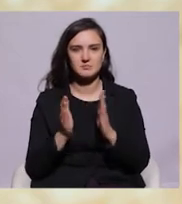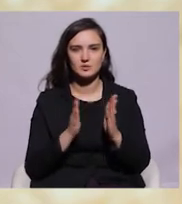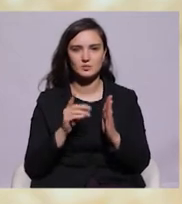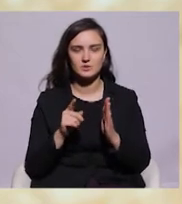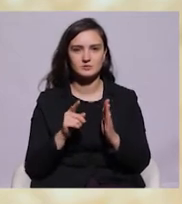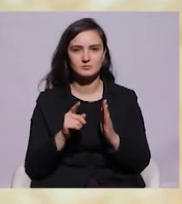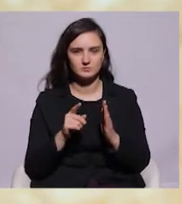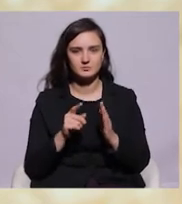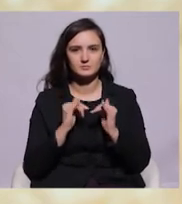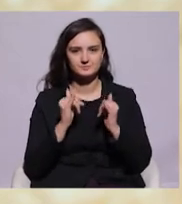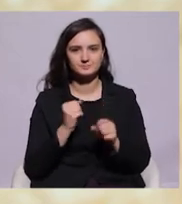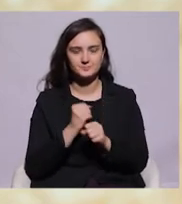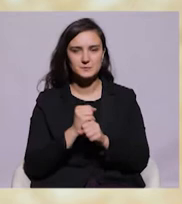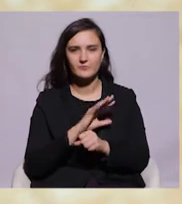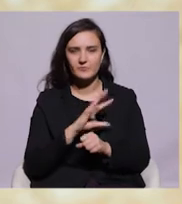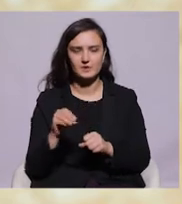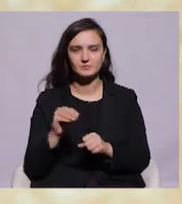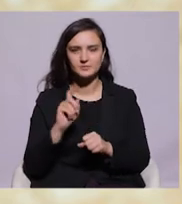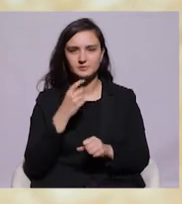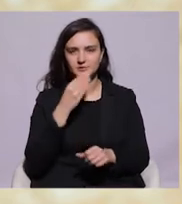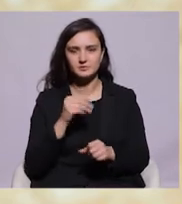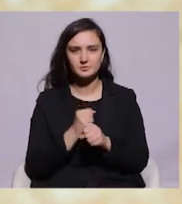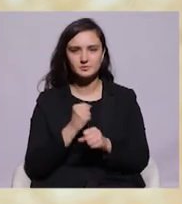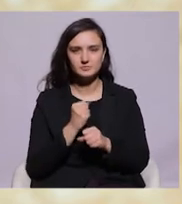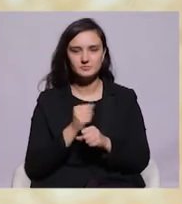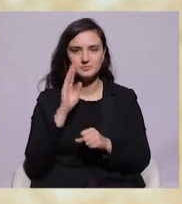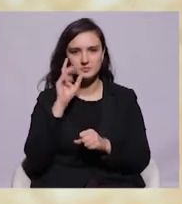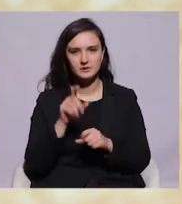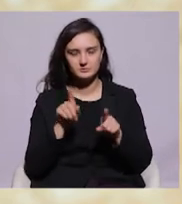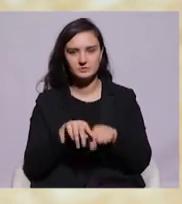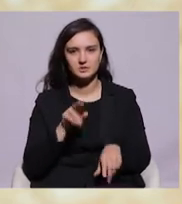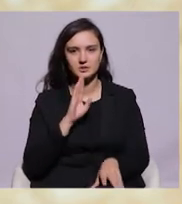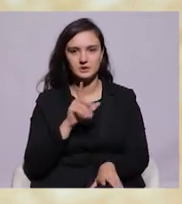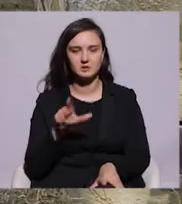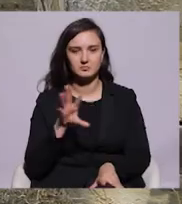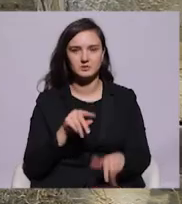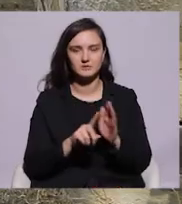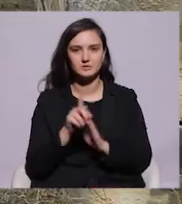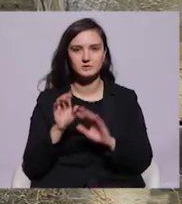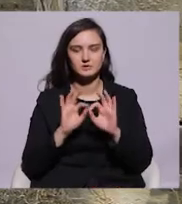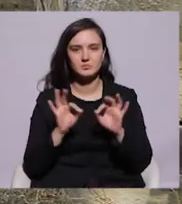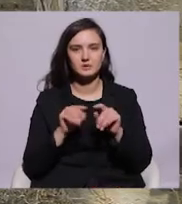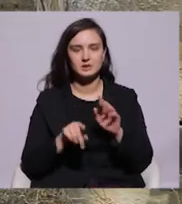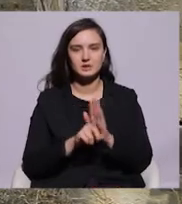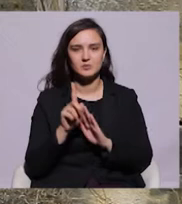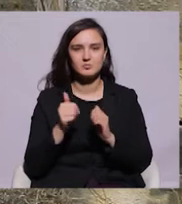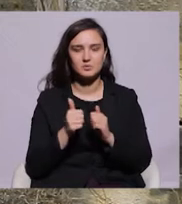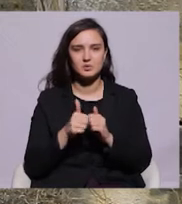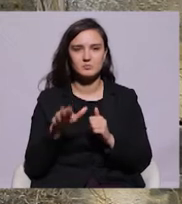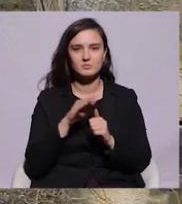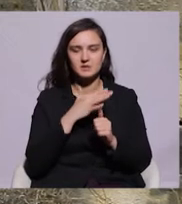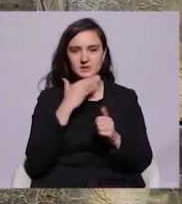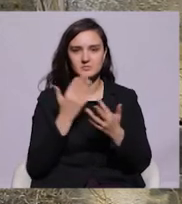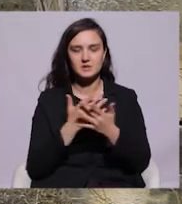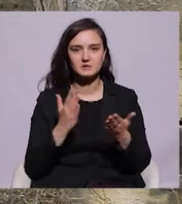მაქსიმალურად მსხვილს წირავდნენ, რომ ყველაფერი მაქსიმალურად ხარისხენად ეკეთებინათ მამაკაცებსაც და ქალებსაც. დავიწყოთ საუბარი იქიდან, რომ